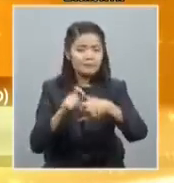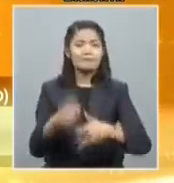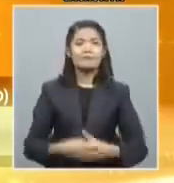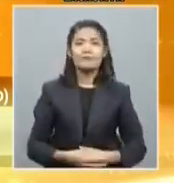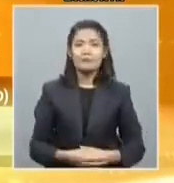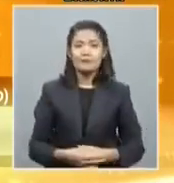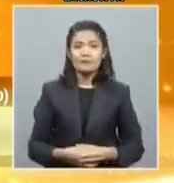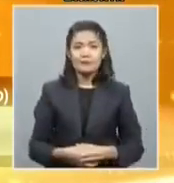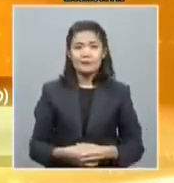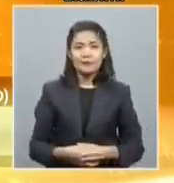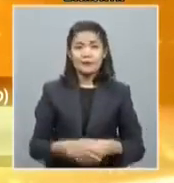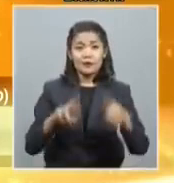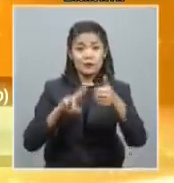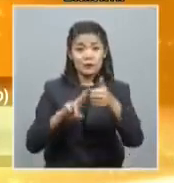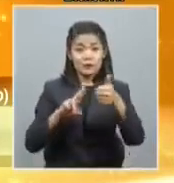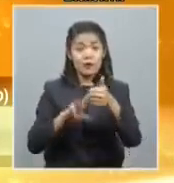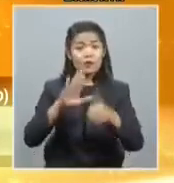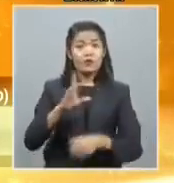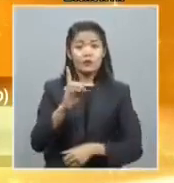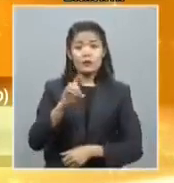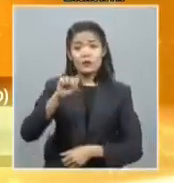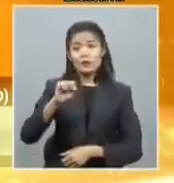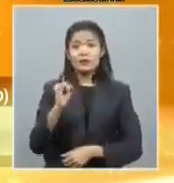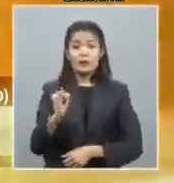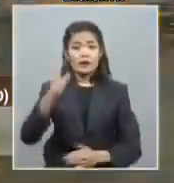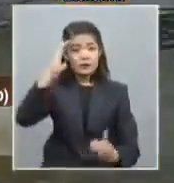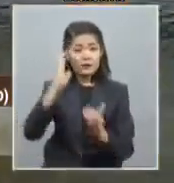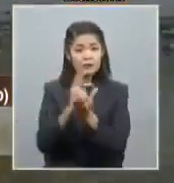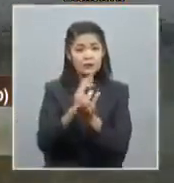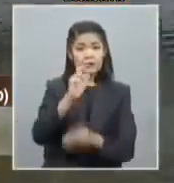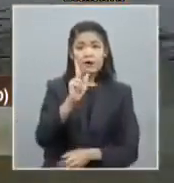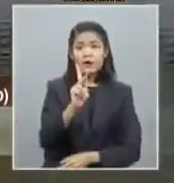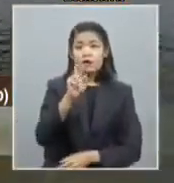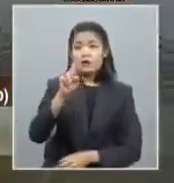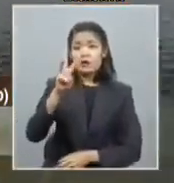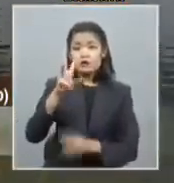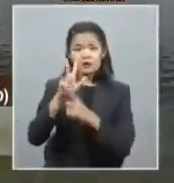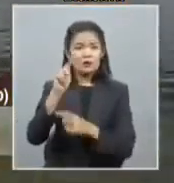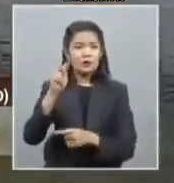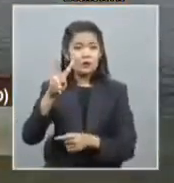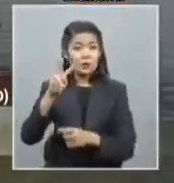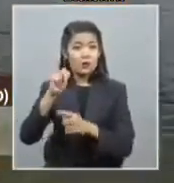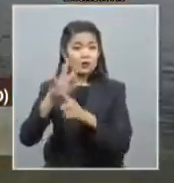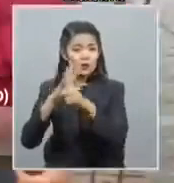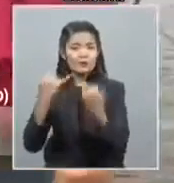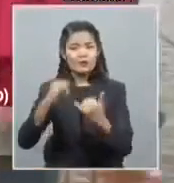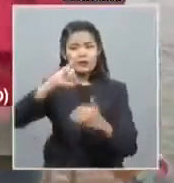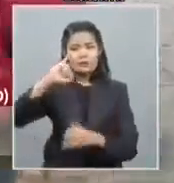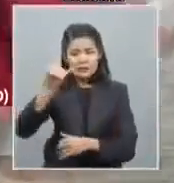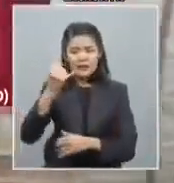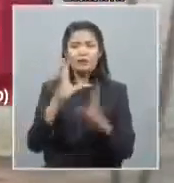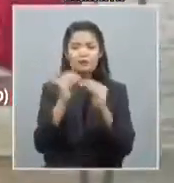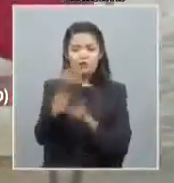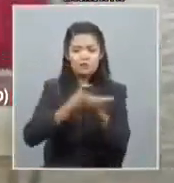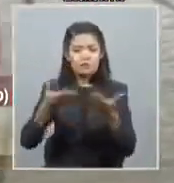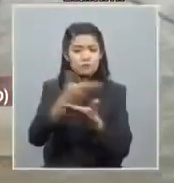ค่ะ รองอธิบดี DSI พันตำรวจโทกรวัฒน์ปานประภากรบอกว่าเดี๋ยววันจันทร์นี้จะประชุมชุดคณะกรรมการสืบสวนสอบ